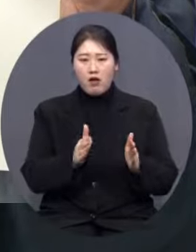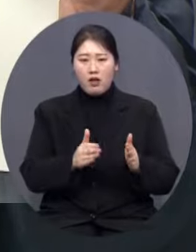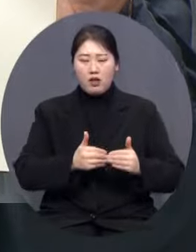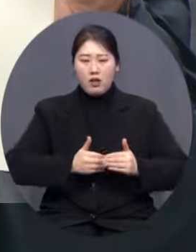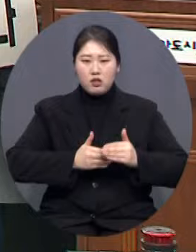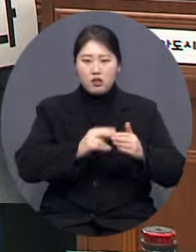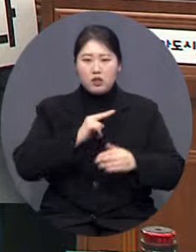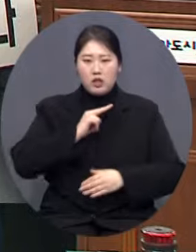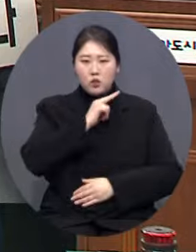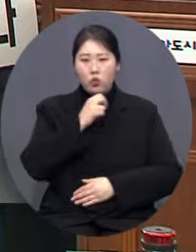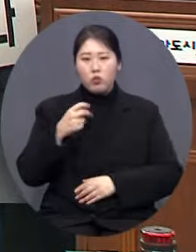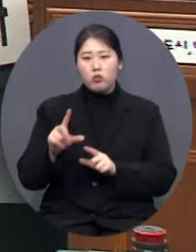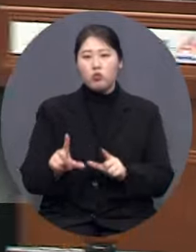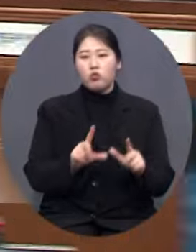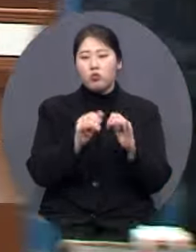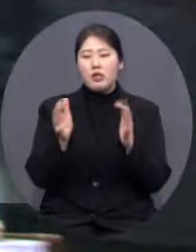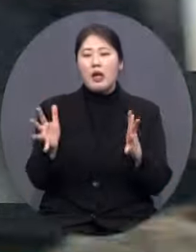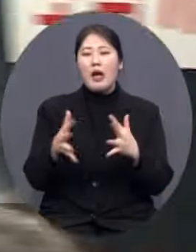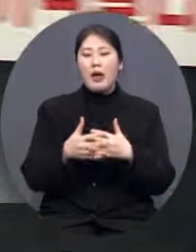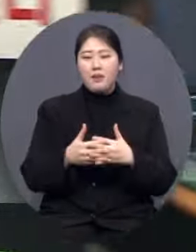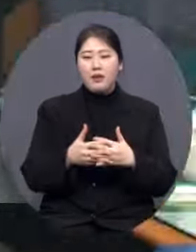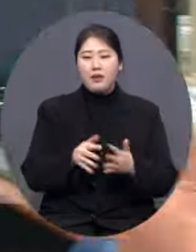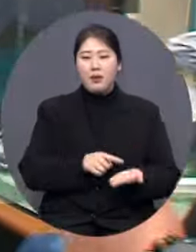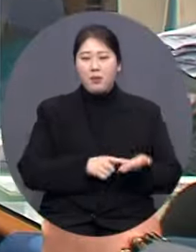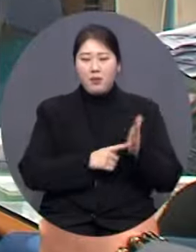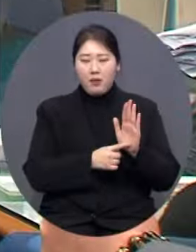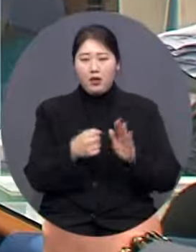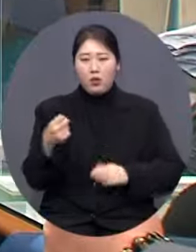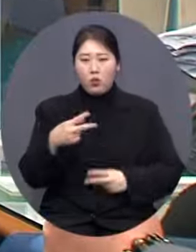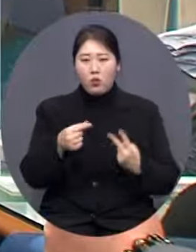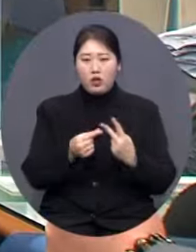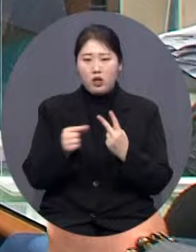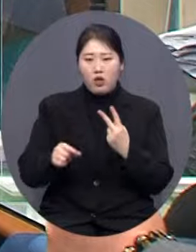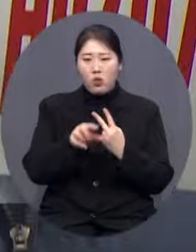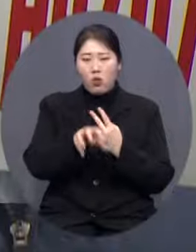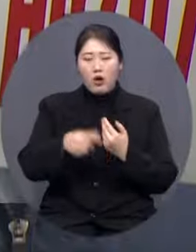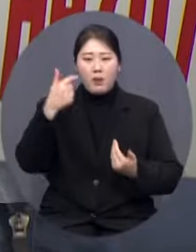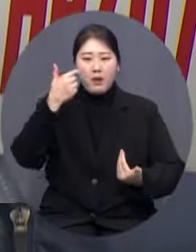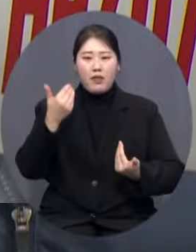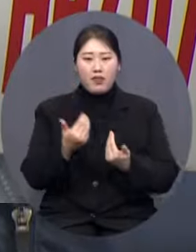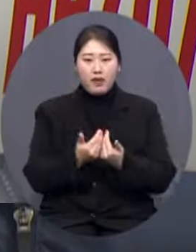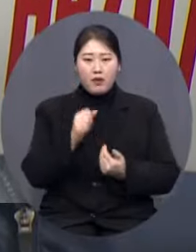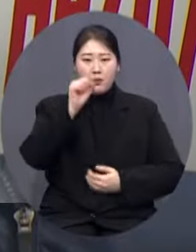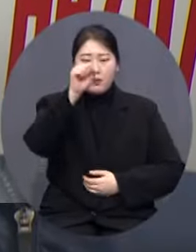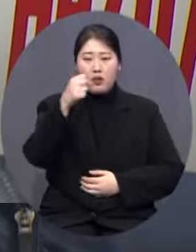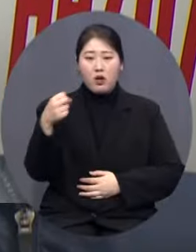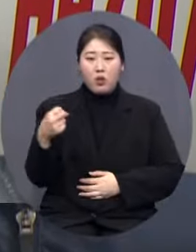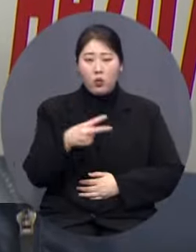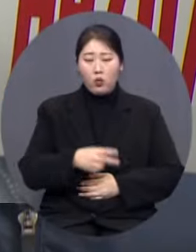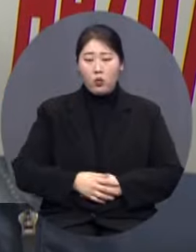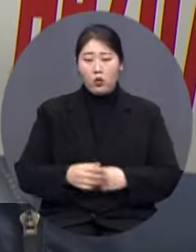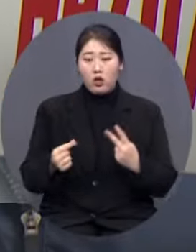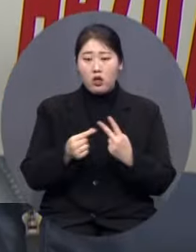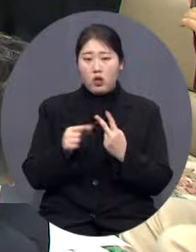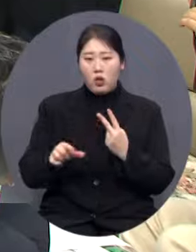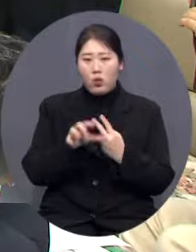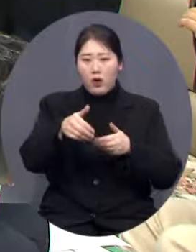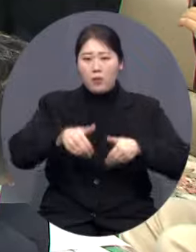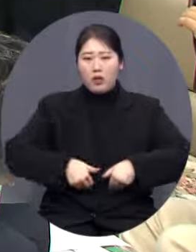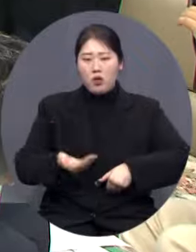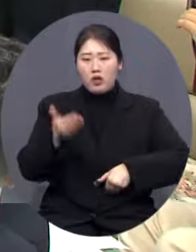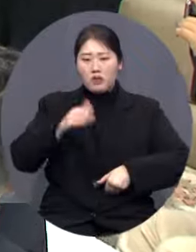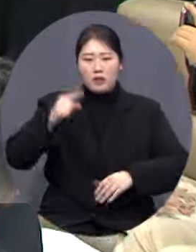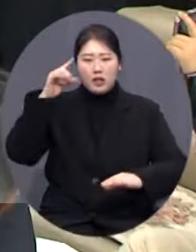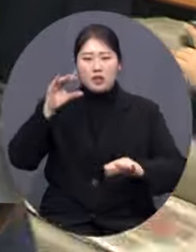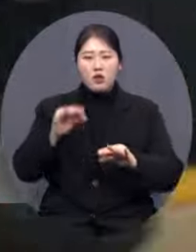절차적 의혹과 주민 합의를 제기하면서 제2공항을 반대해왔고 제2공항이 필요하다면서도 찬성한다는 표현은